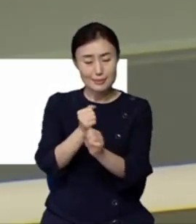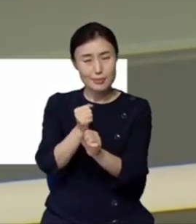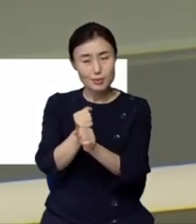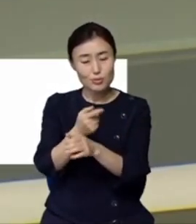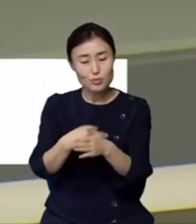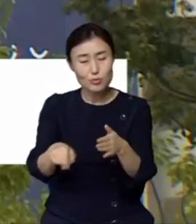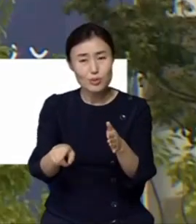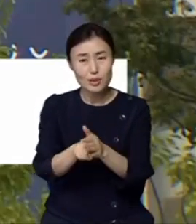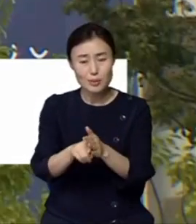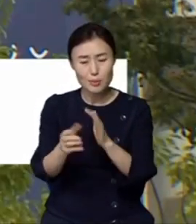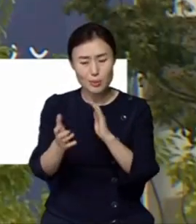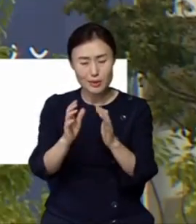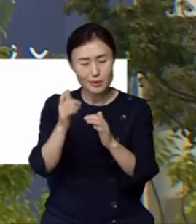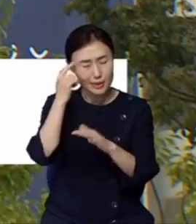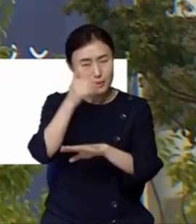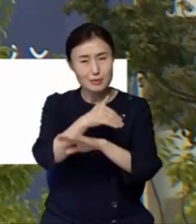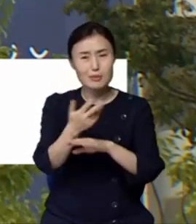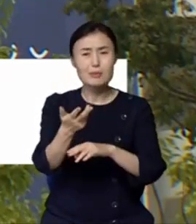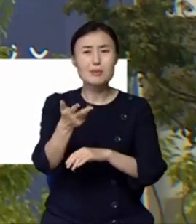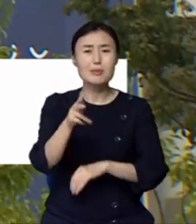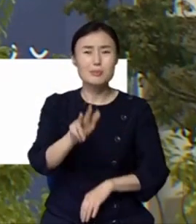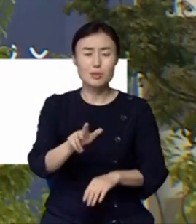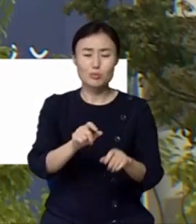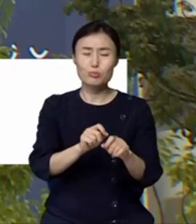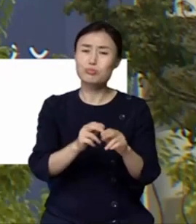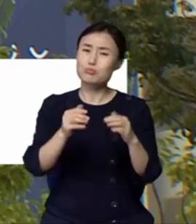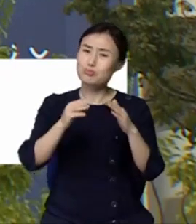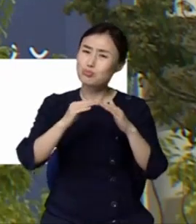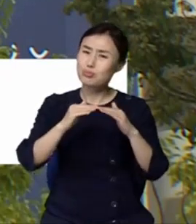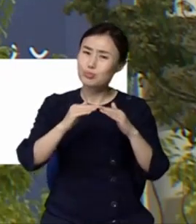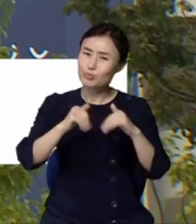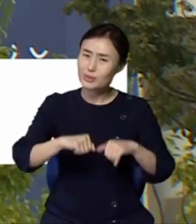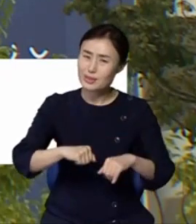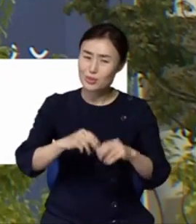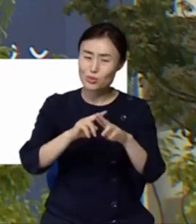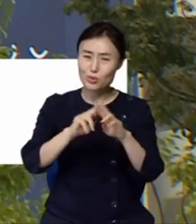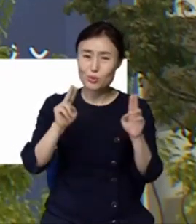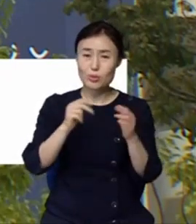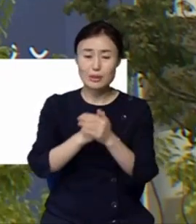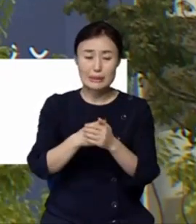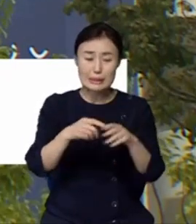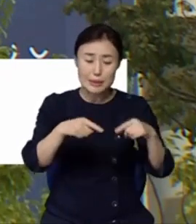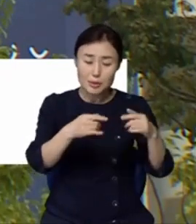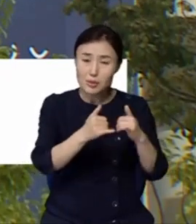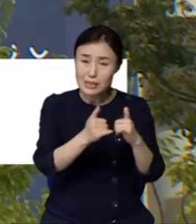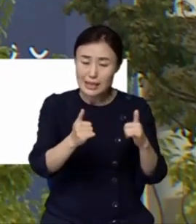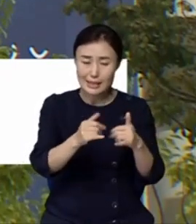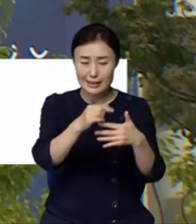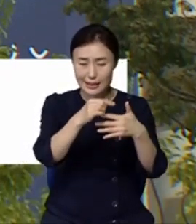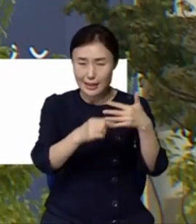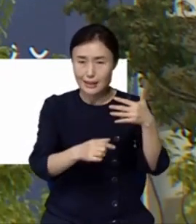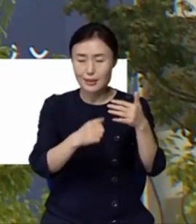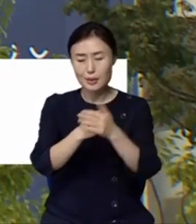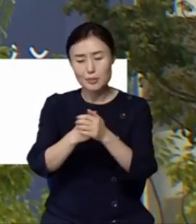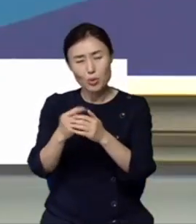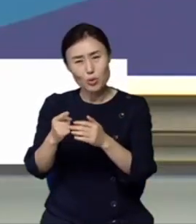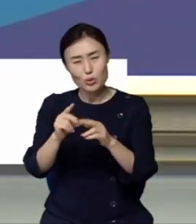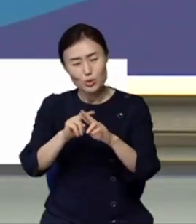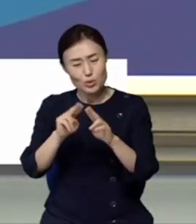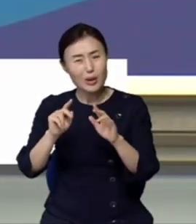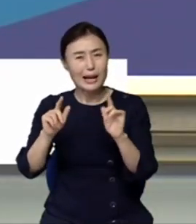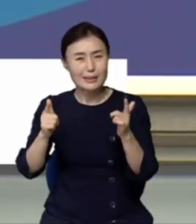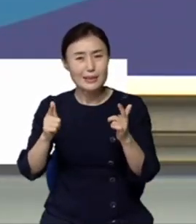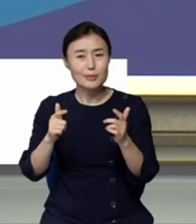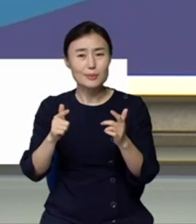예정이었지만 무산됐다고 밝혔습니다. 광주광역시는 참석자들의 일정과 상황을 감안해 날짜를 미룬 것이지 취소한